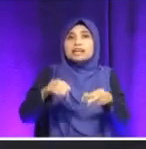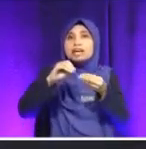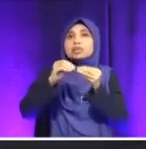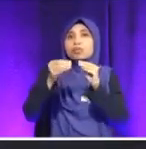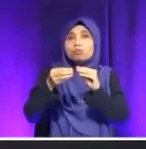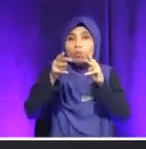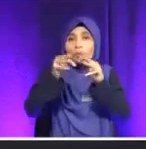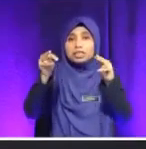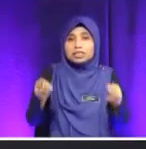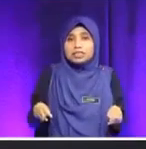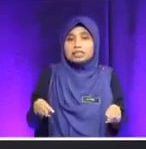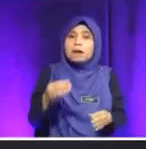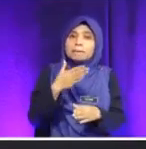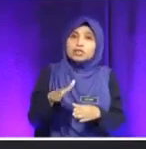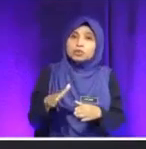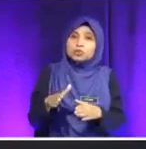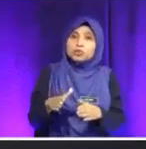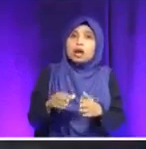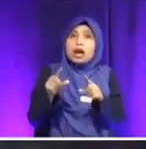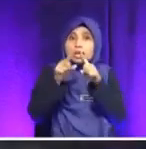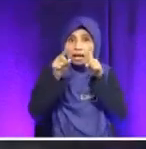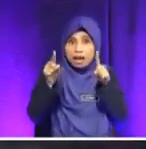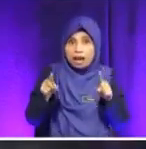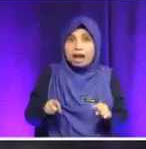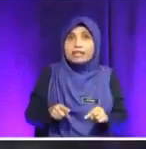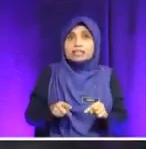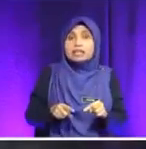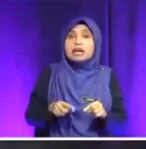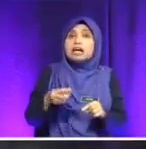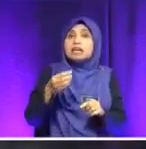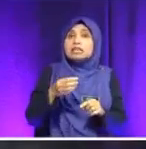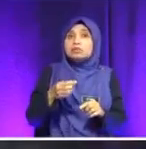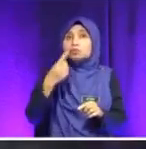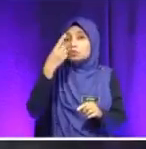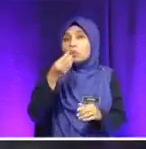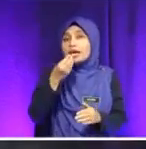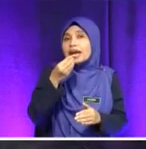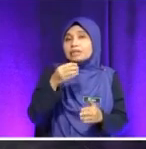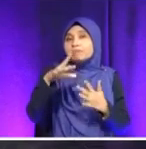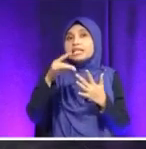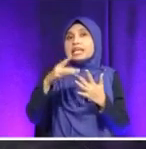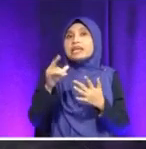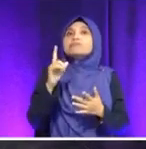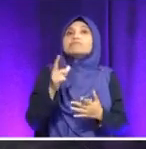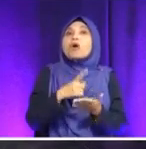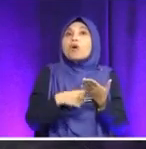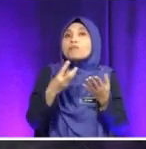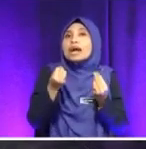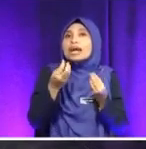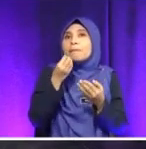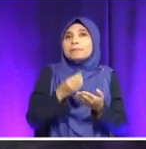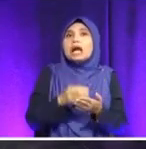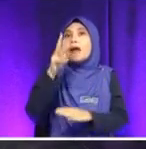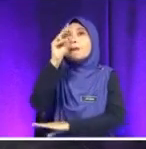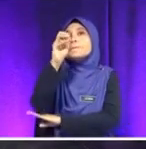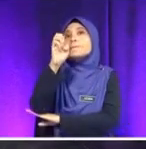juga kad menu. Okey. Okay. Kad menu ni adalah kad yang dibuat oleh murid-murid saya lah. Wow.